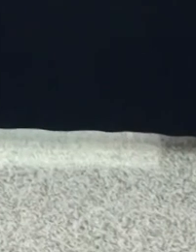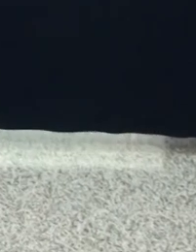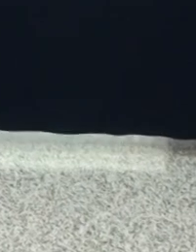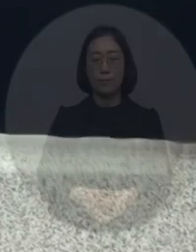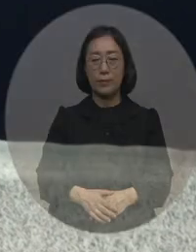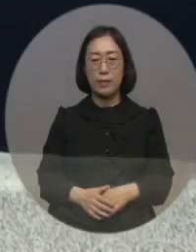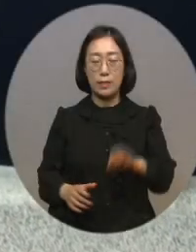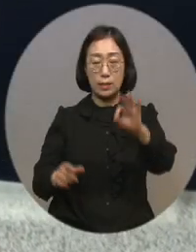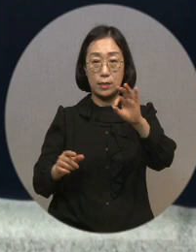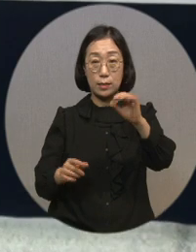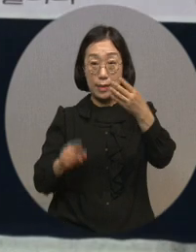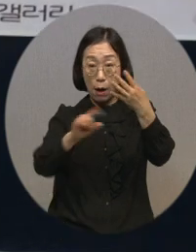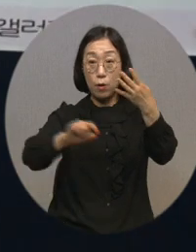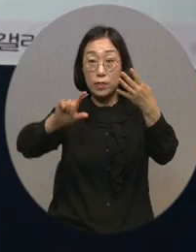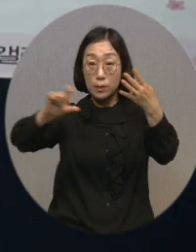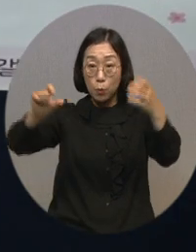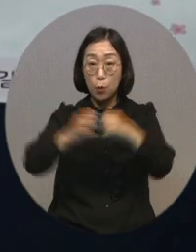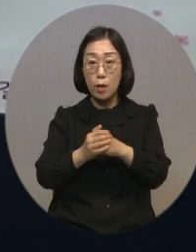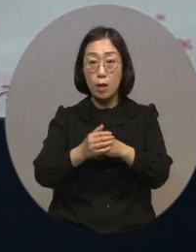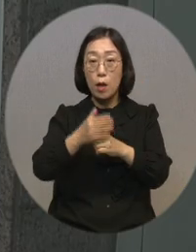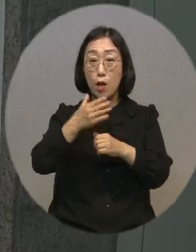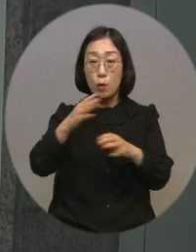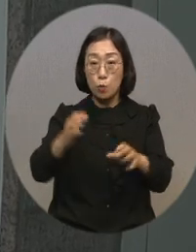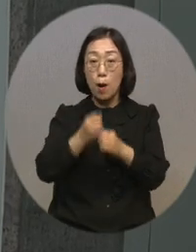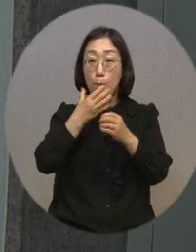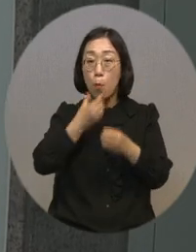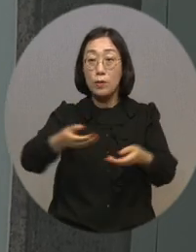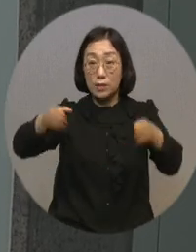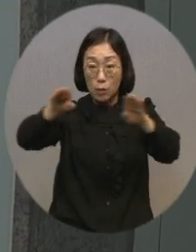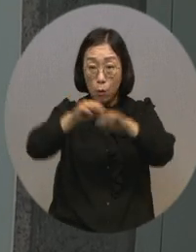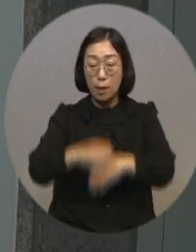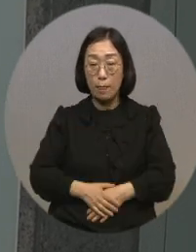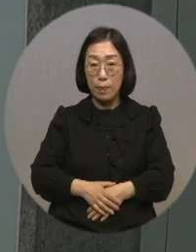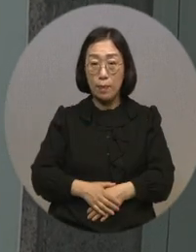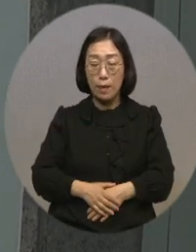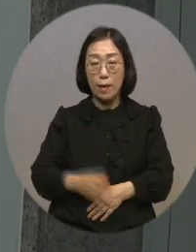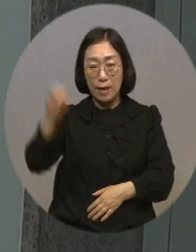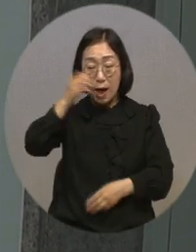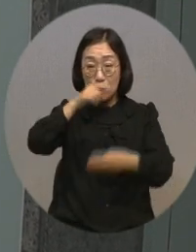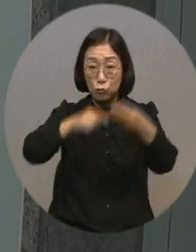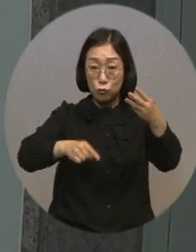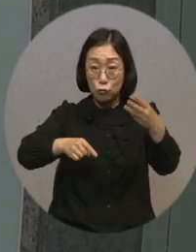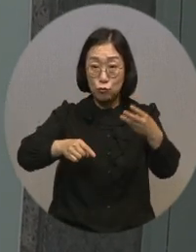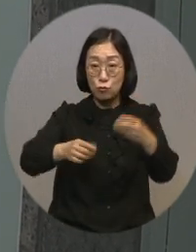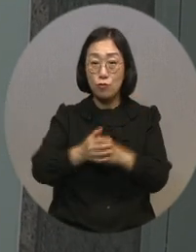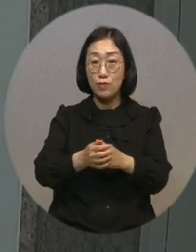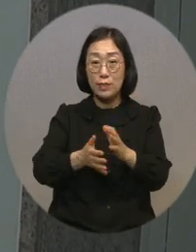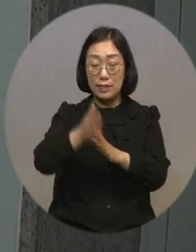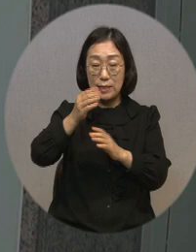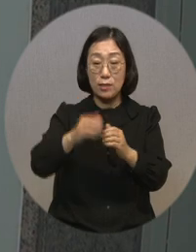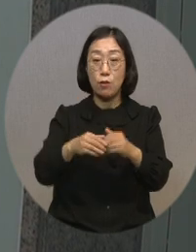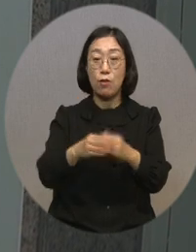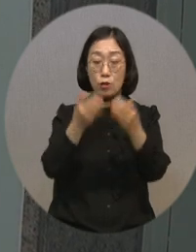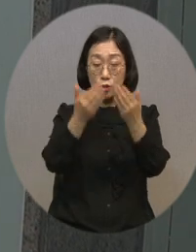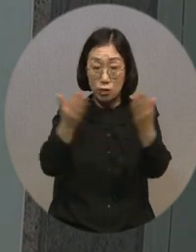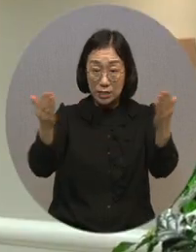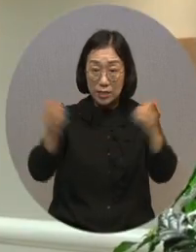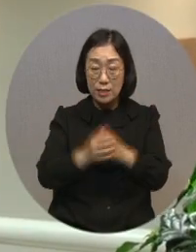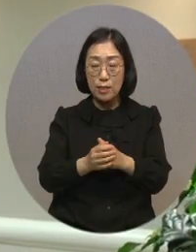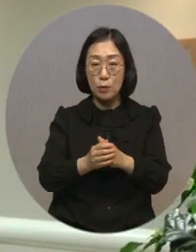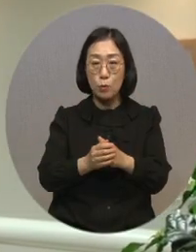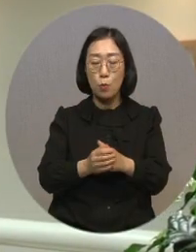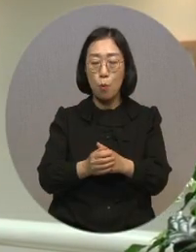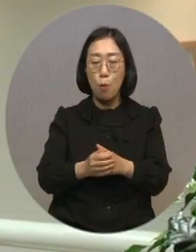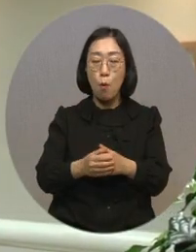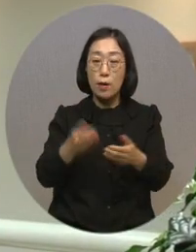지난 15일 양주시 장애인 종합복지관 모바일 미술팀은 양주시청 오픈 갤러리에서 작품 전시와 곁들인